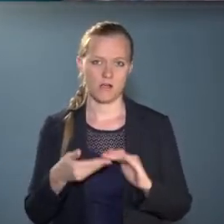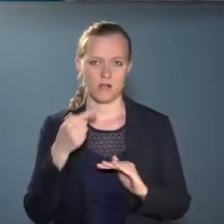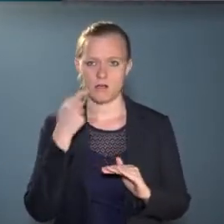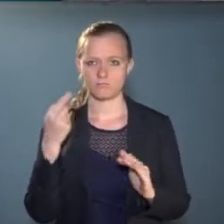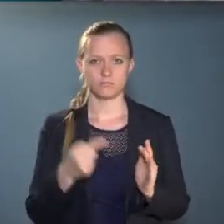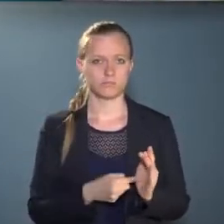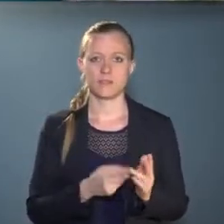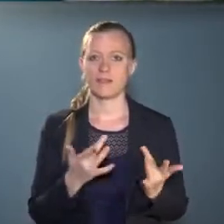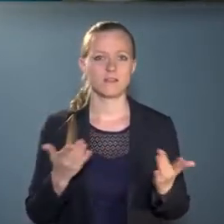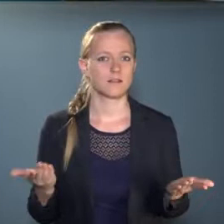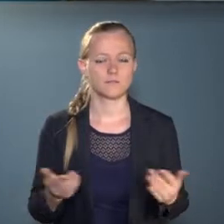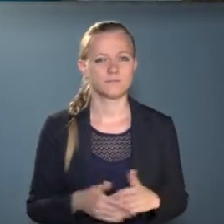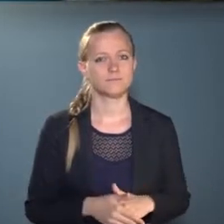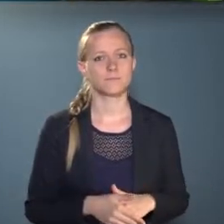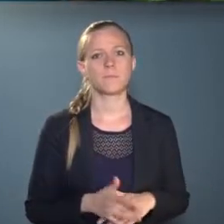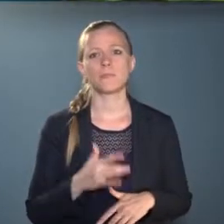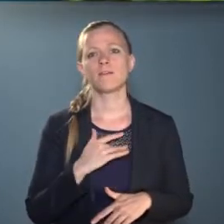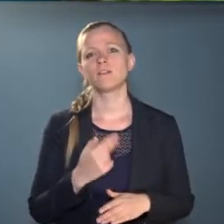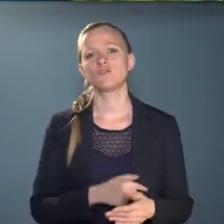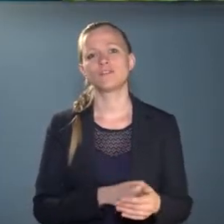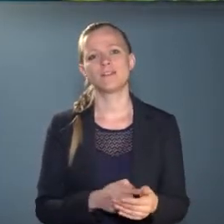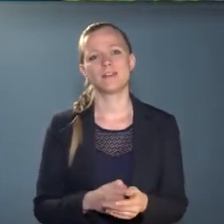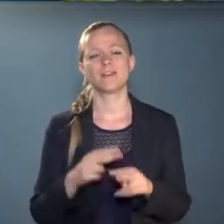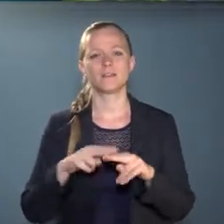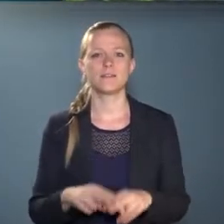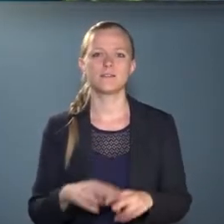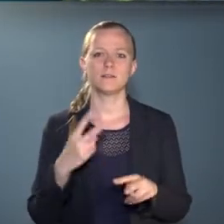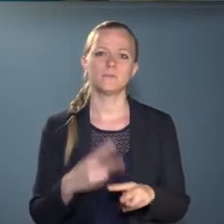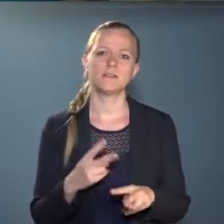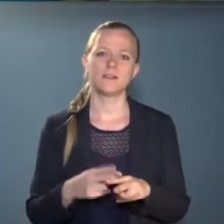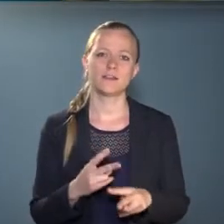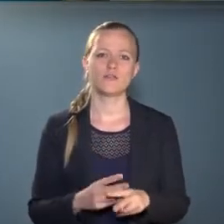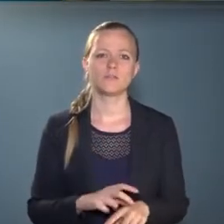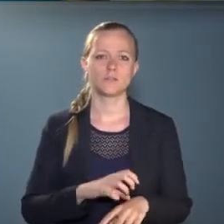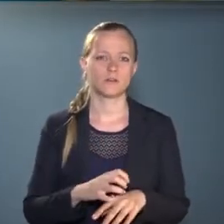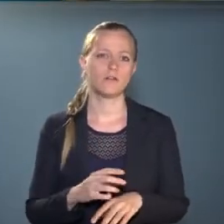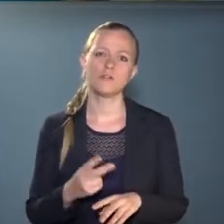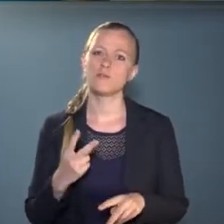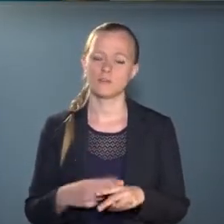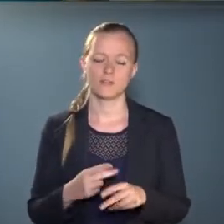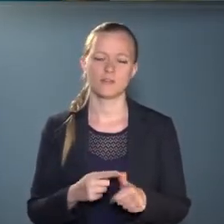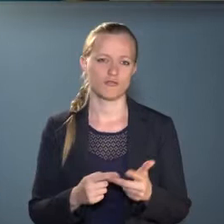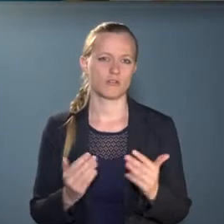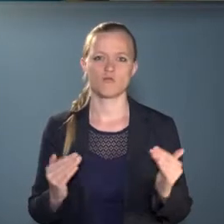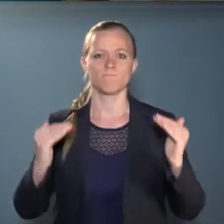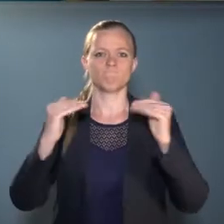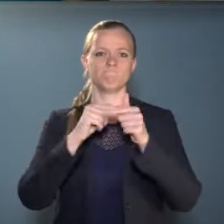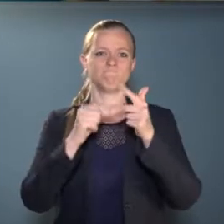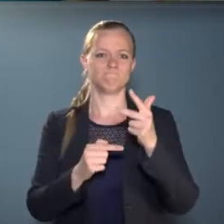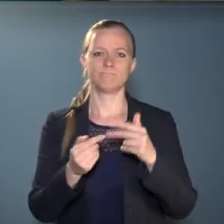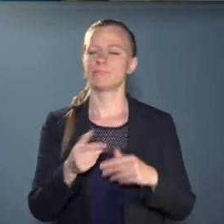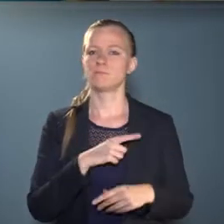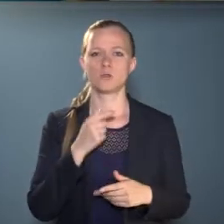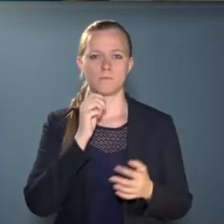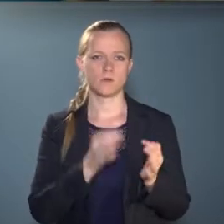a következő. A szív- és érrendszeri betegségek és a lelentős betegségek vannak sajnos ugye a toppon, nem csak